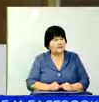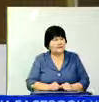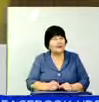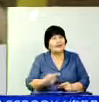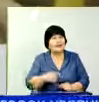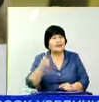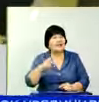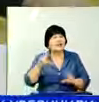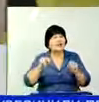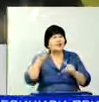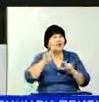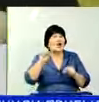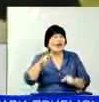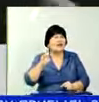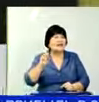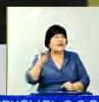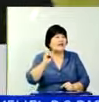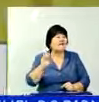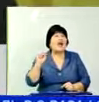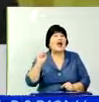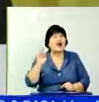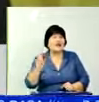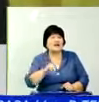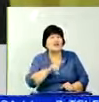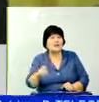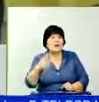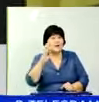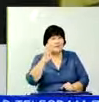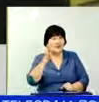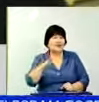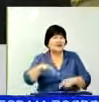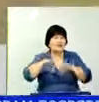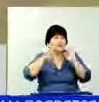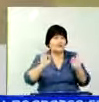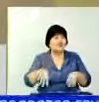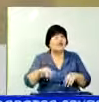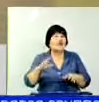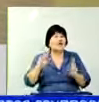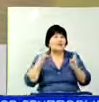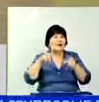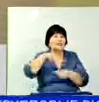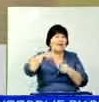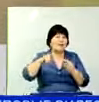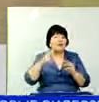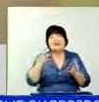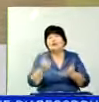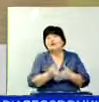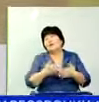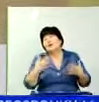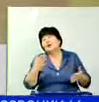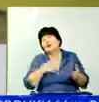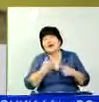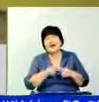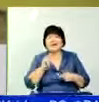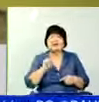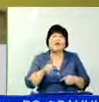Это одна из надежд школы «Алекс» – Евгений Ан. Он уже на протяжении 5 лет профессионально занимается бальными танцами и получает большое удовольствие от